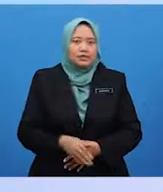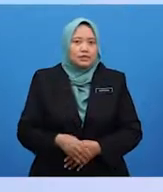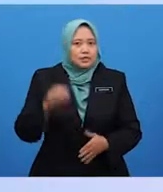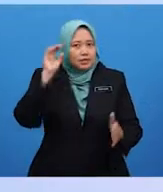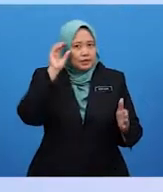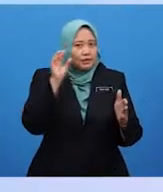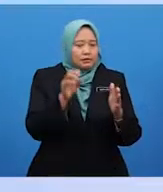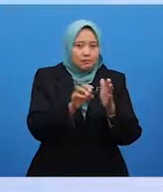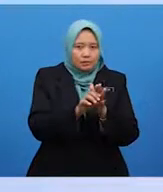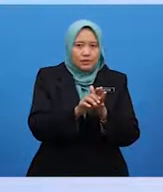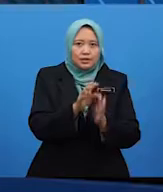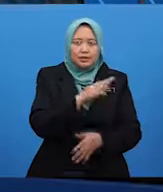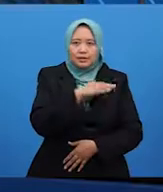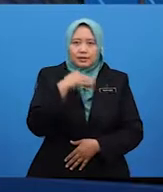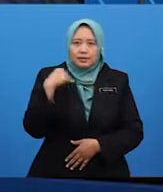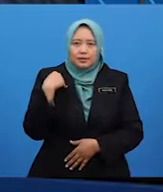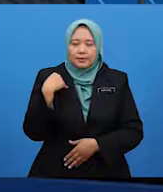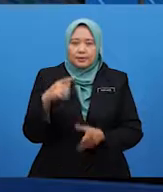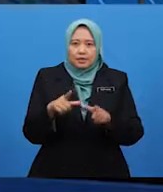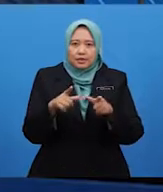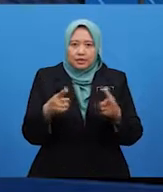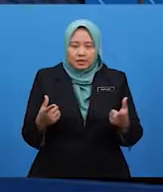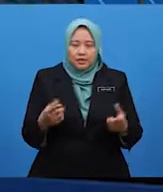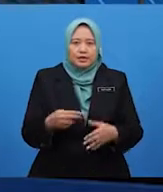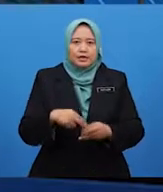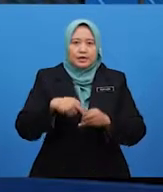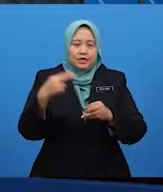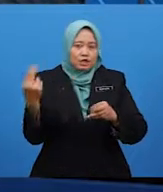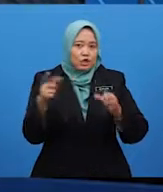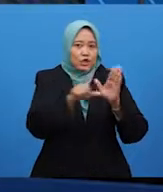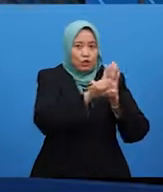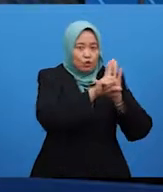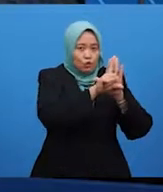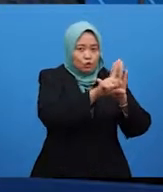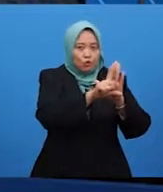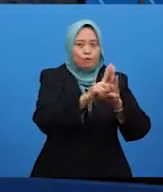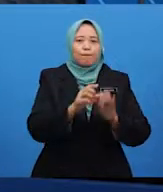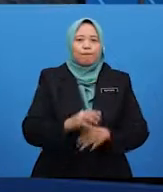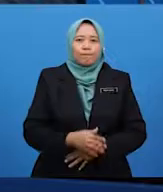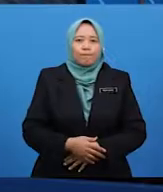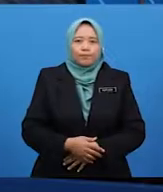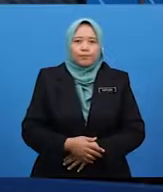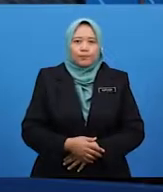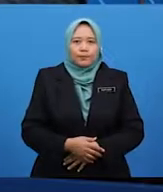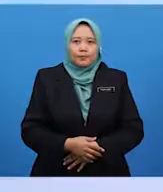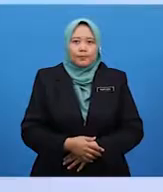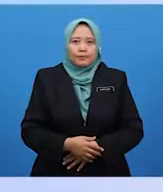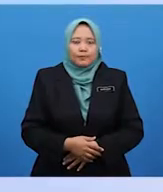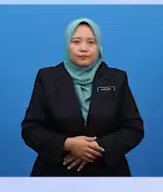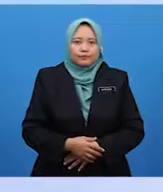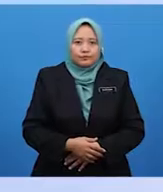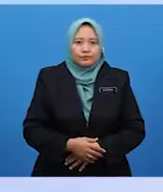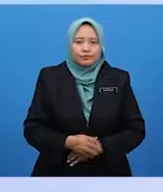sebenarnya Cikgu Don dan Cikgu Wan. Namun gabungan pelbagai media ini membolehkan pelajar mencipta satu